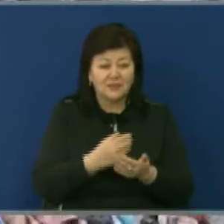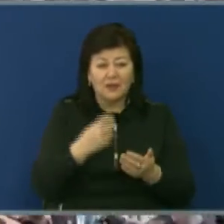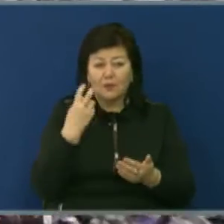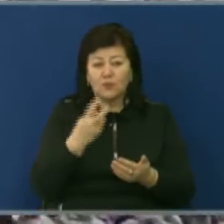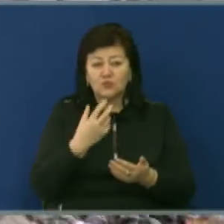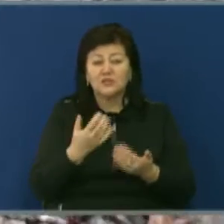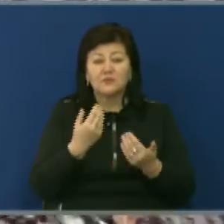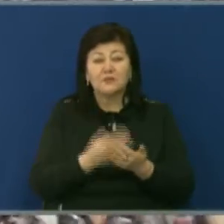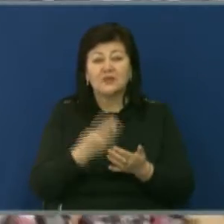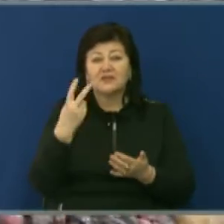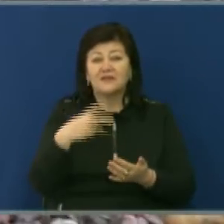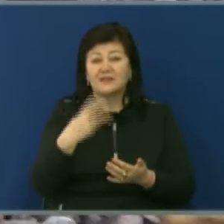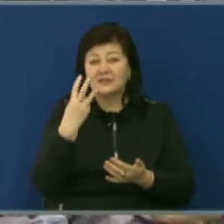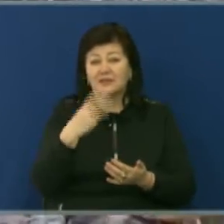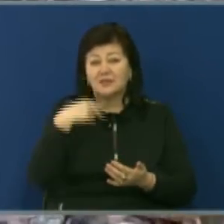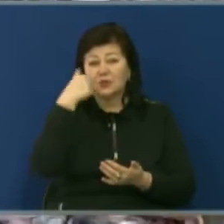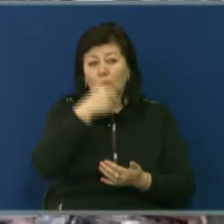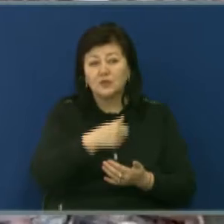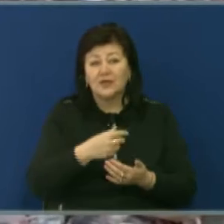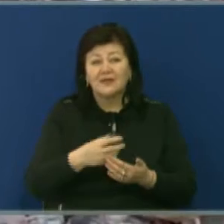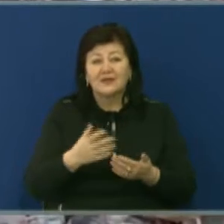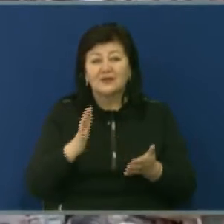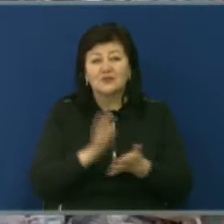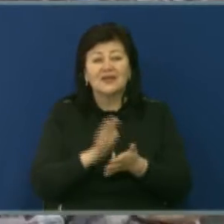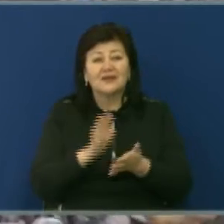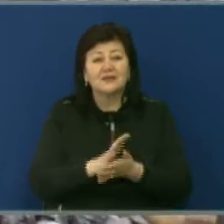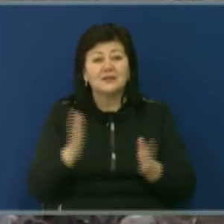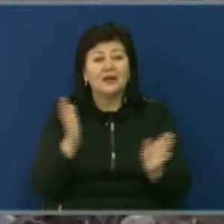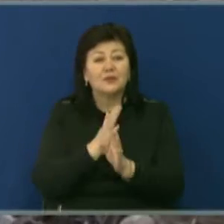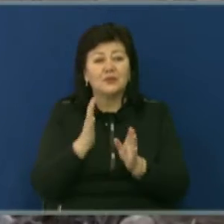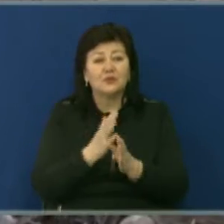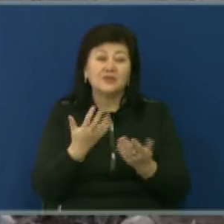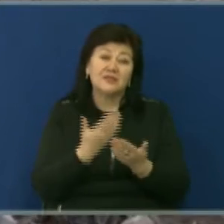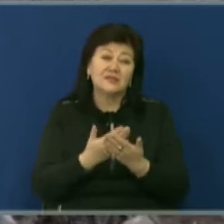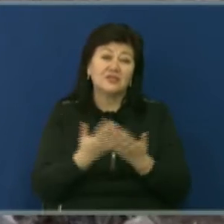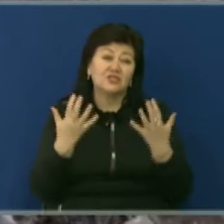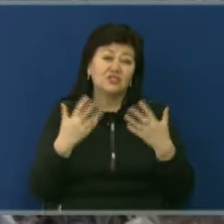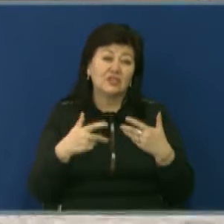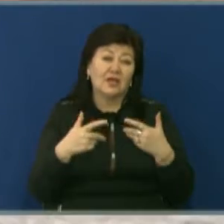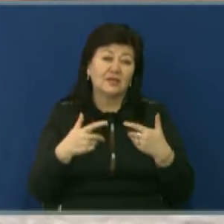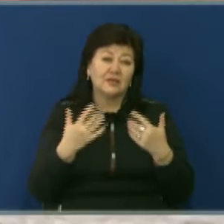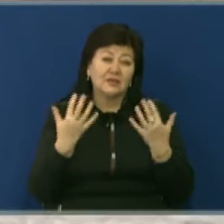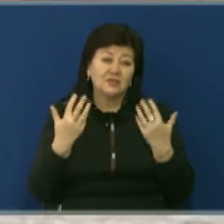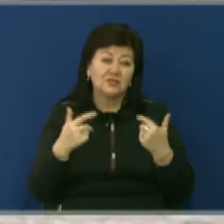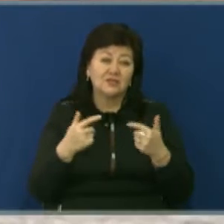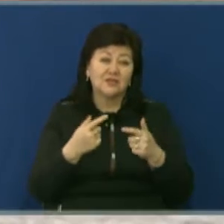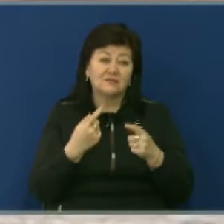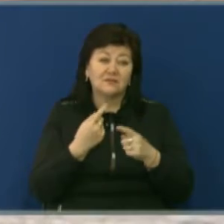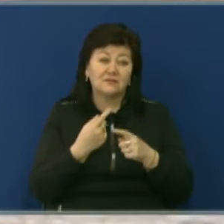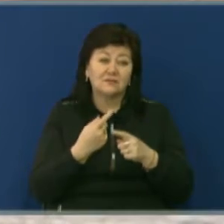ластап келген. Ал белгіленген тарифке келер болсақ, ол айына бір адамға шаққанда орта есеппен 200 теңгеден асады.